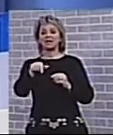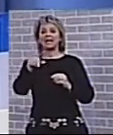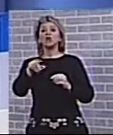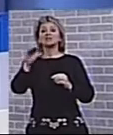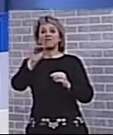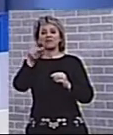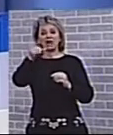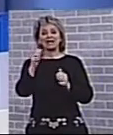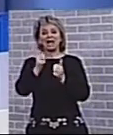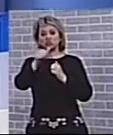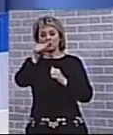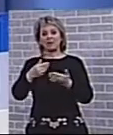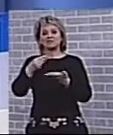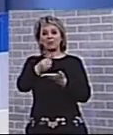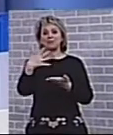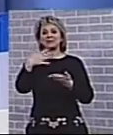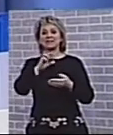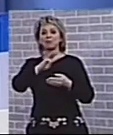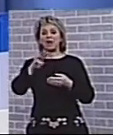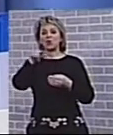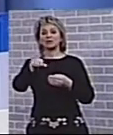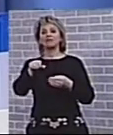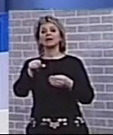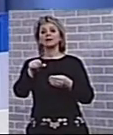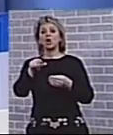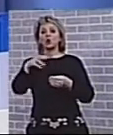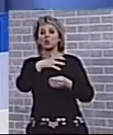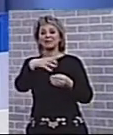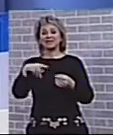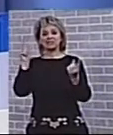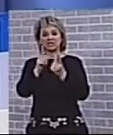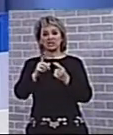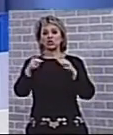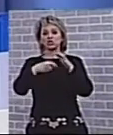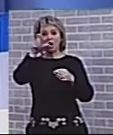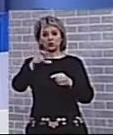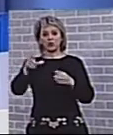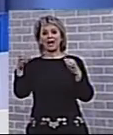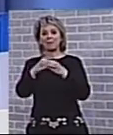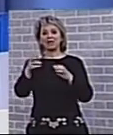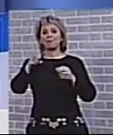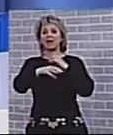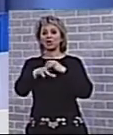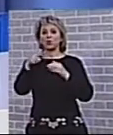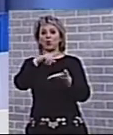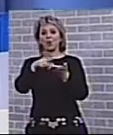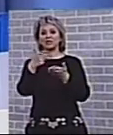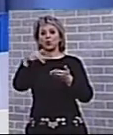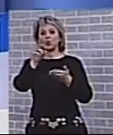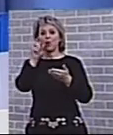Но с февраля ежемесячно выплачивается по 50 миллионов. Губернатор встретился с шахтерами компании «Банкрота» в городе